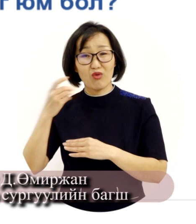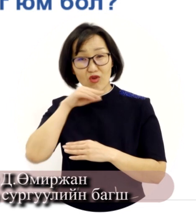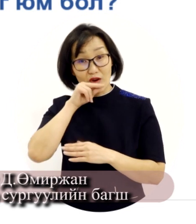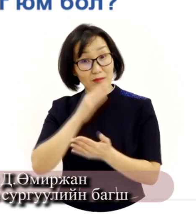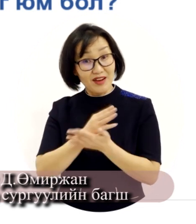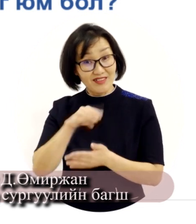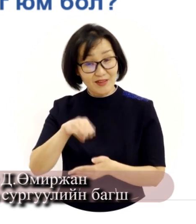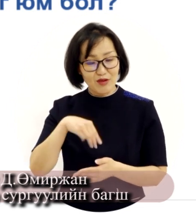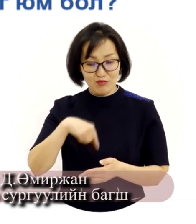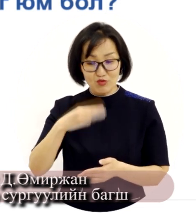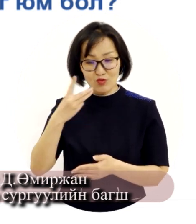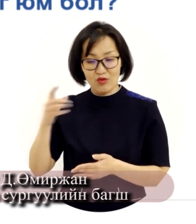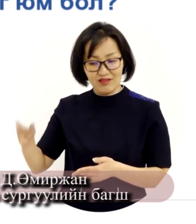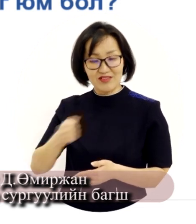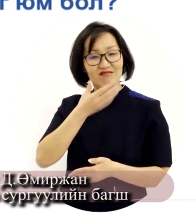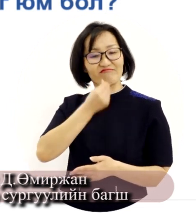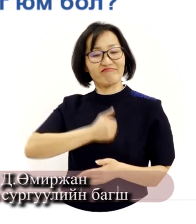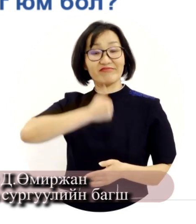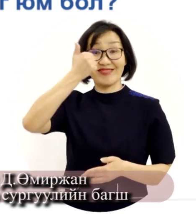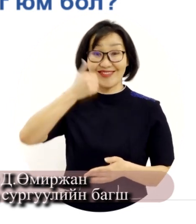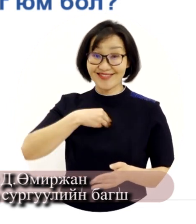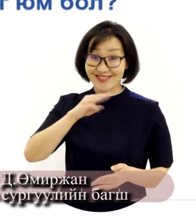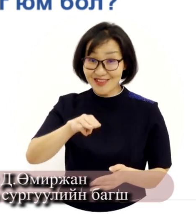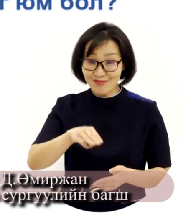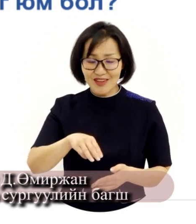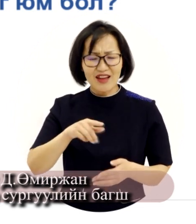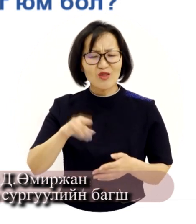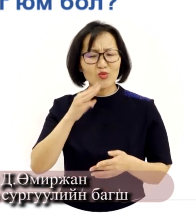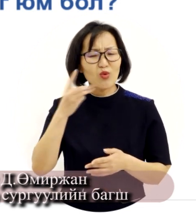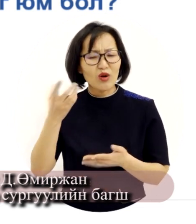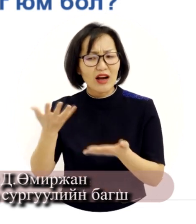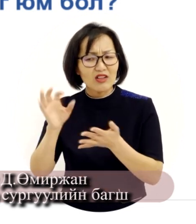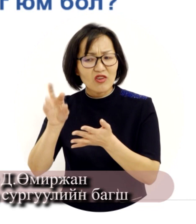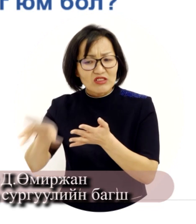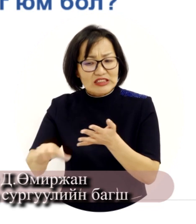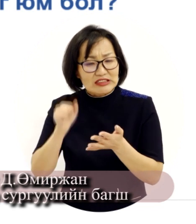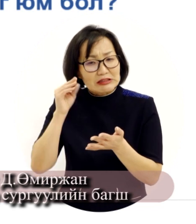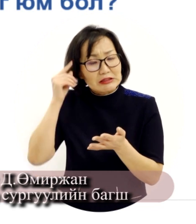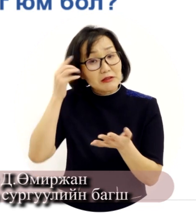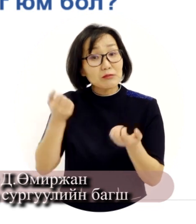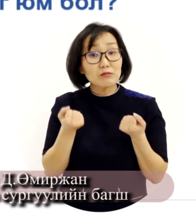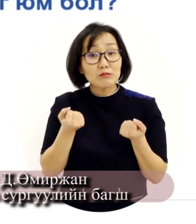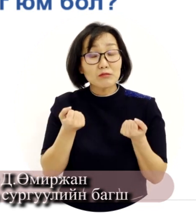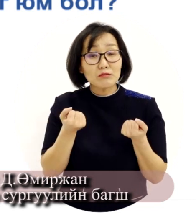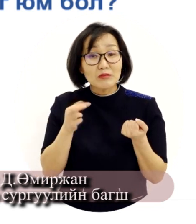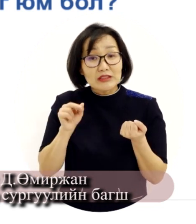Біз тарихымызбен мақтанамыз, ал сол тарихымызды қайдан қайтып тауып білер екеміз.